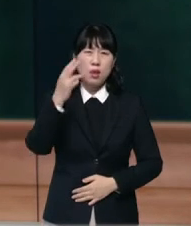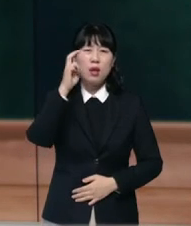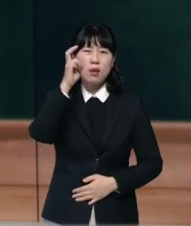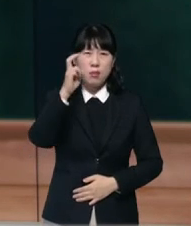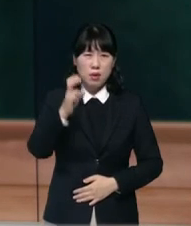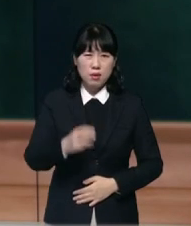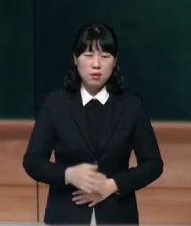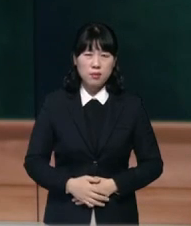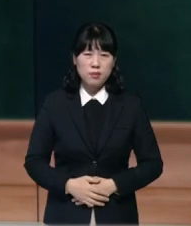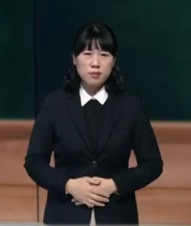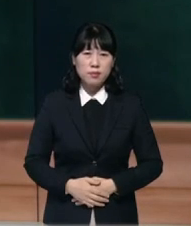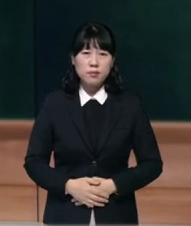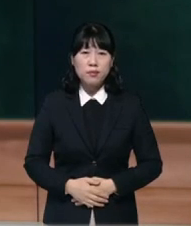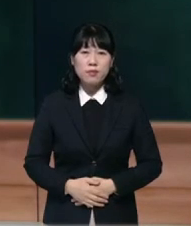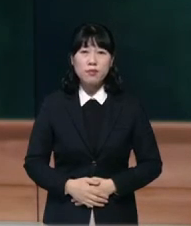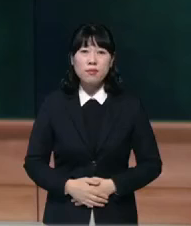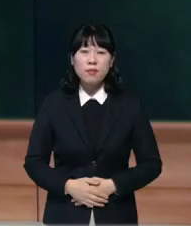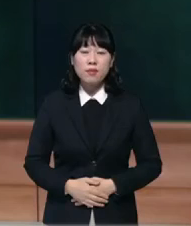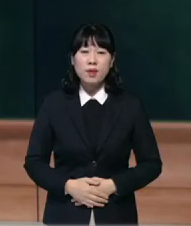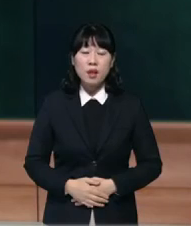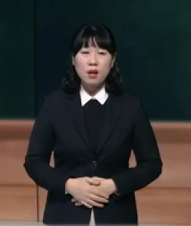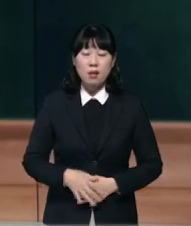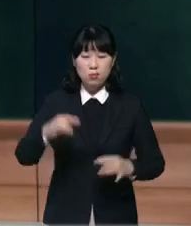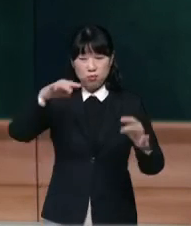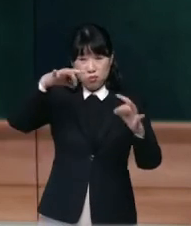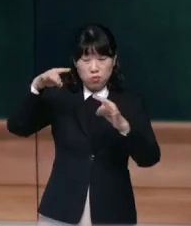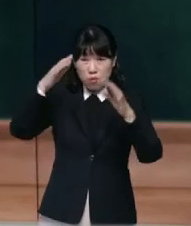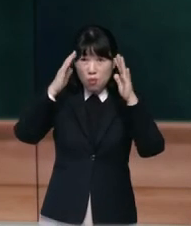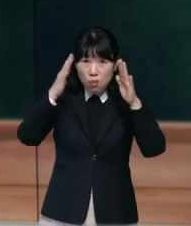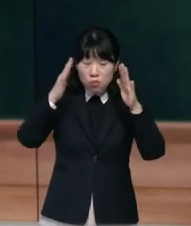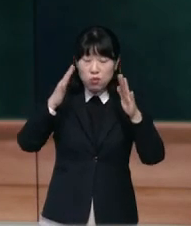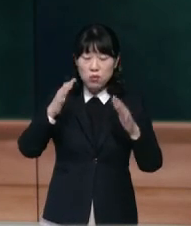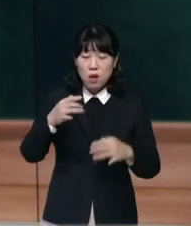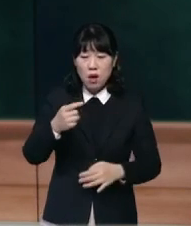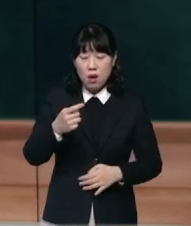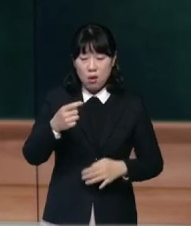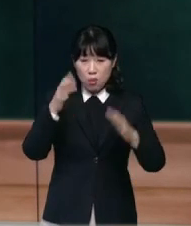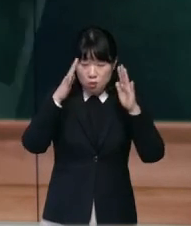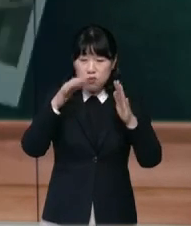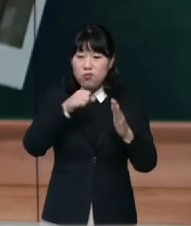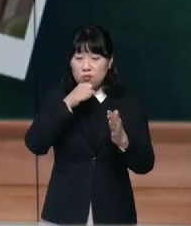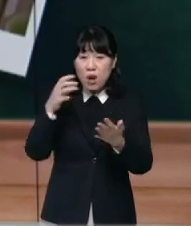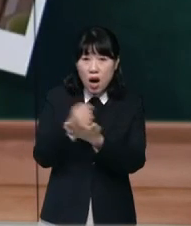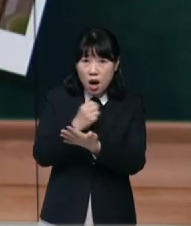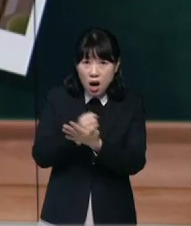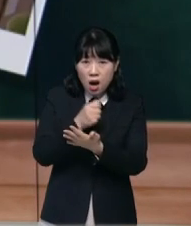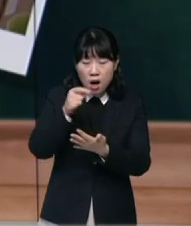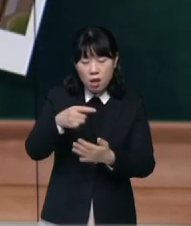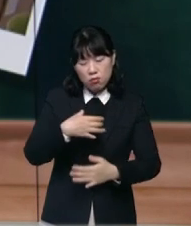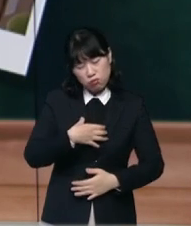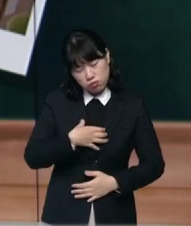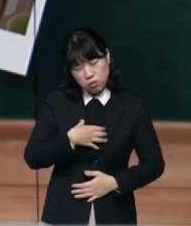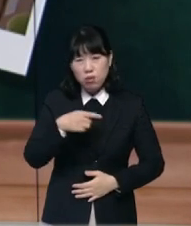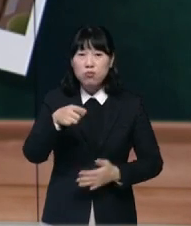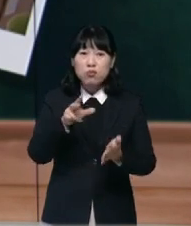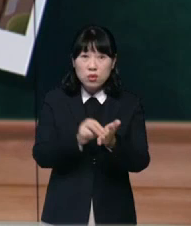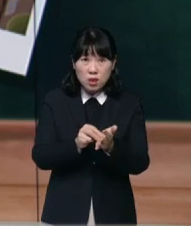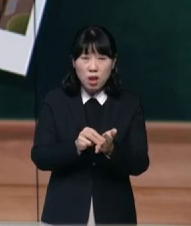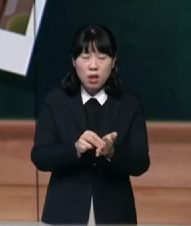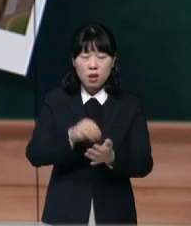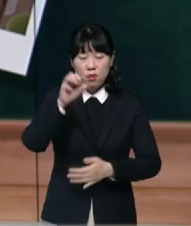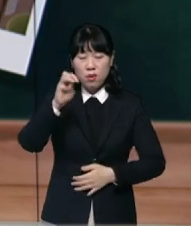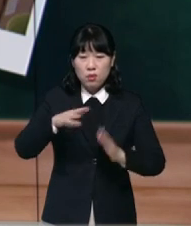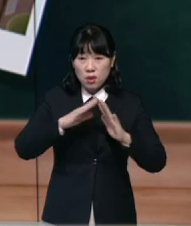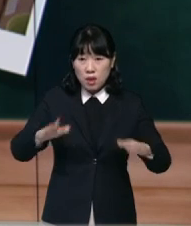해석됩니다 원격 쏘우 로 전반적인 학업성취도에 대한 우려가 커지는 가운데 광주